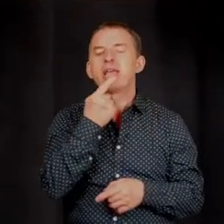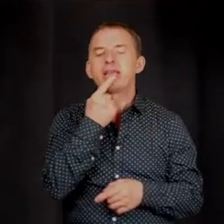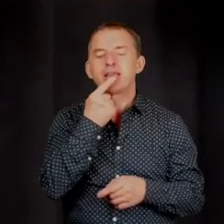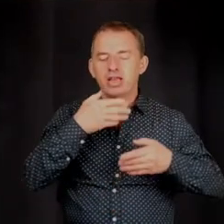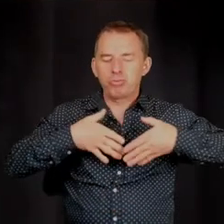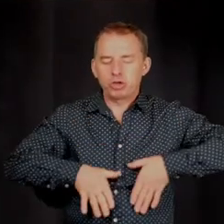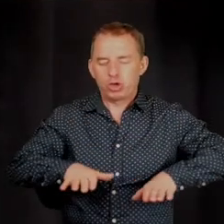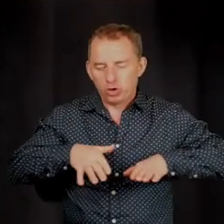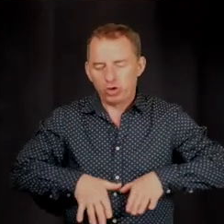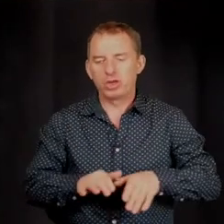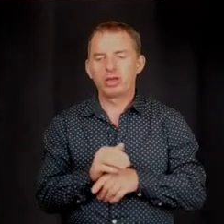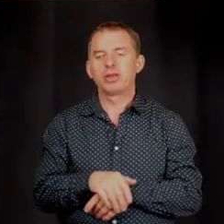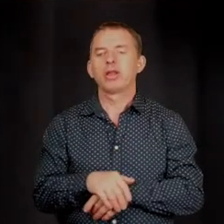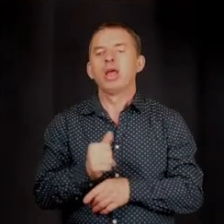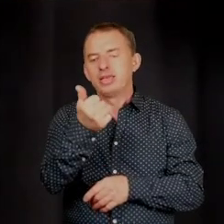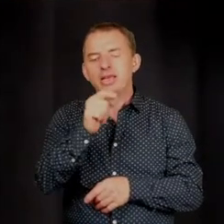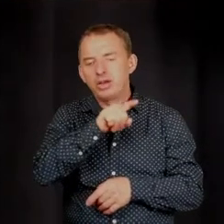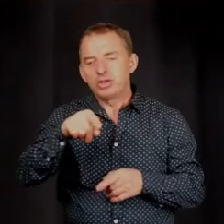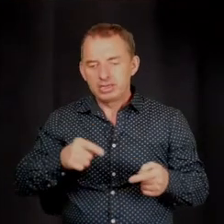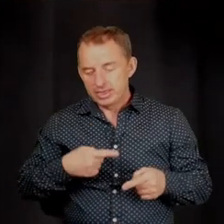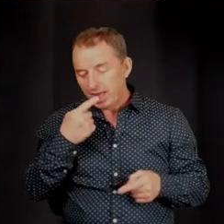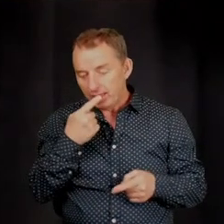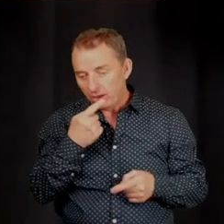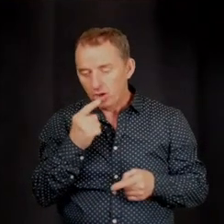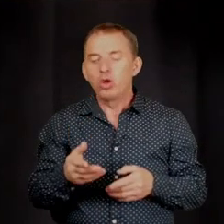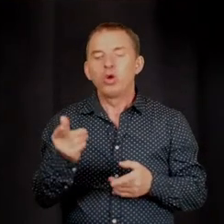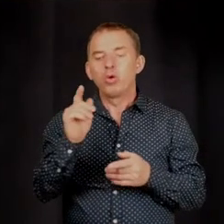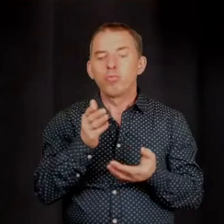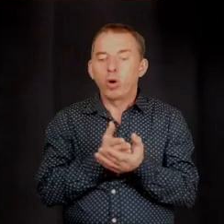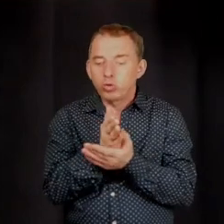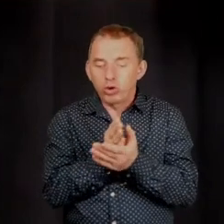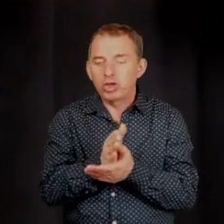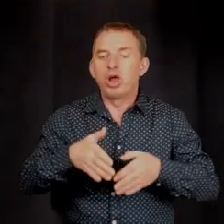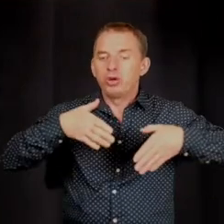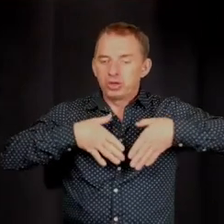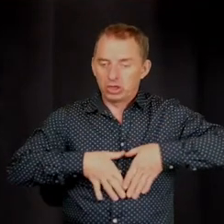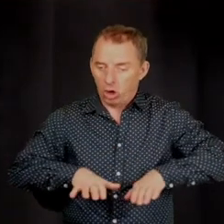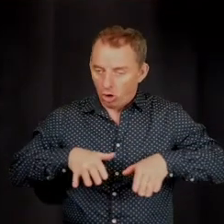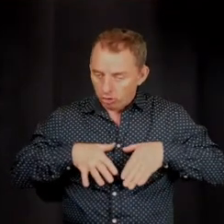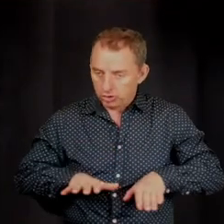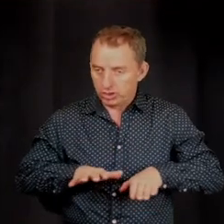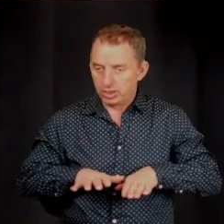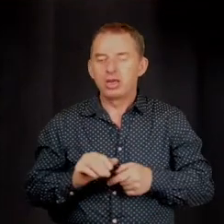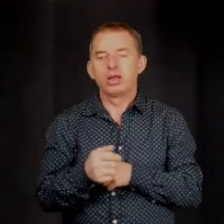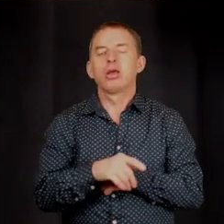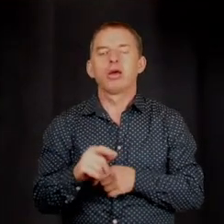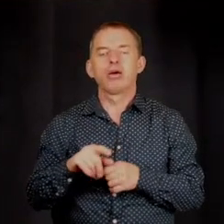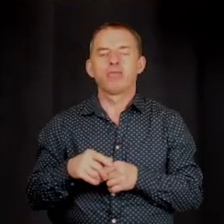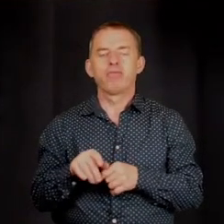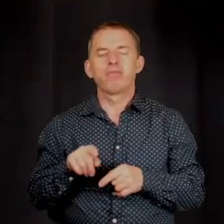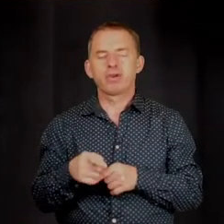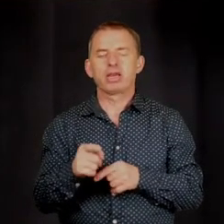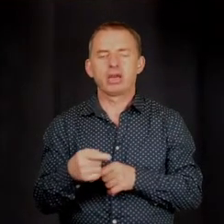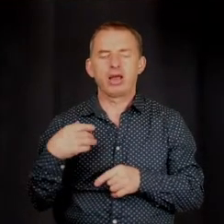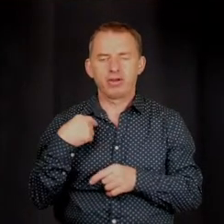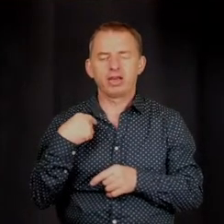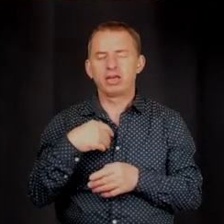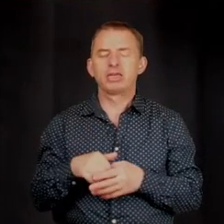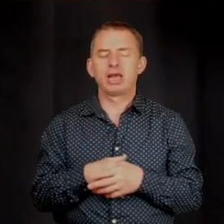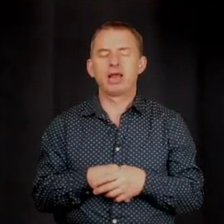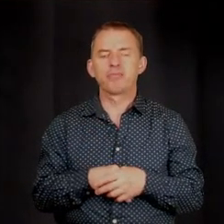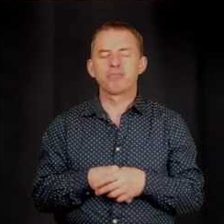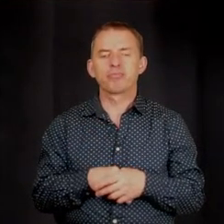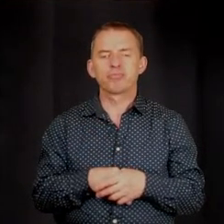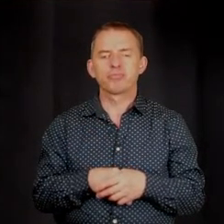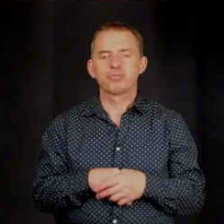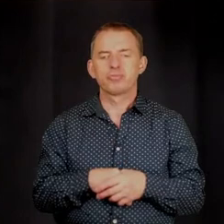well. Jednym z języków, którymi posługują się Szkoci i Irlandczycy. And the message simply said this: meet